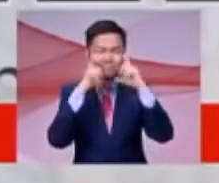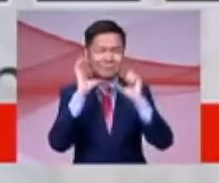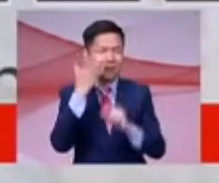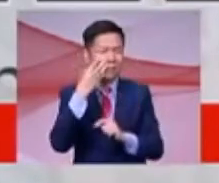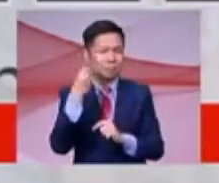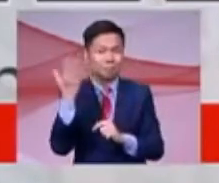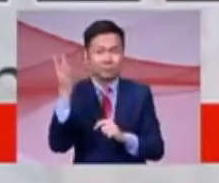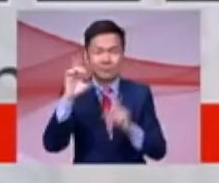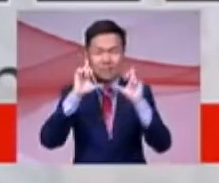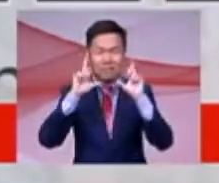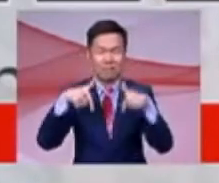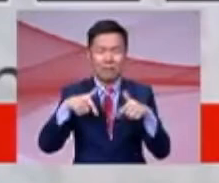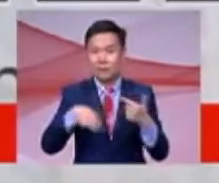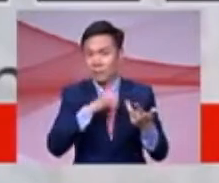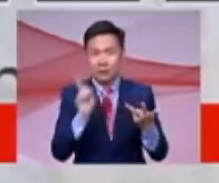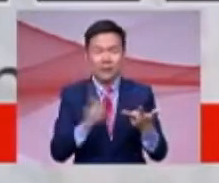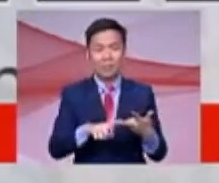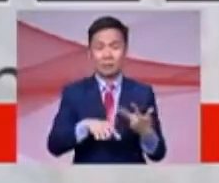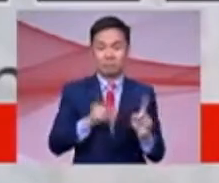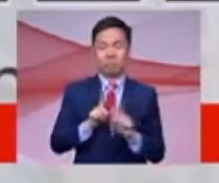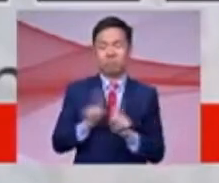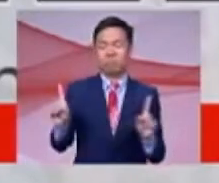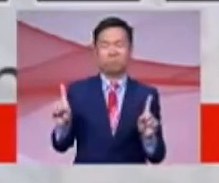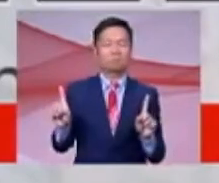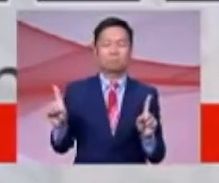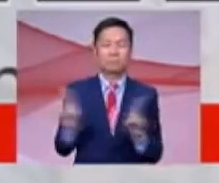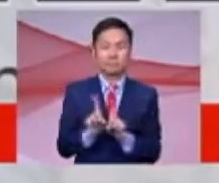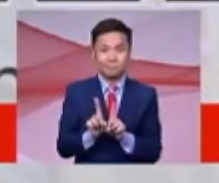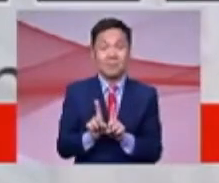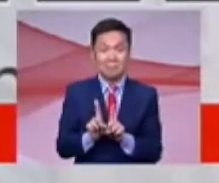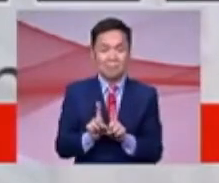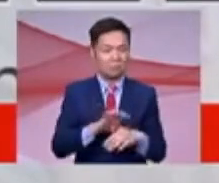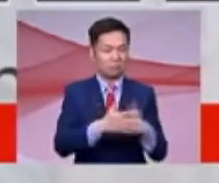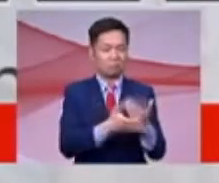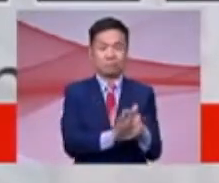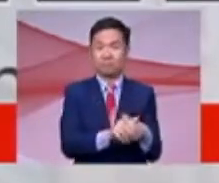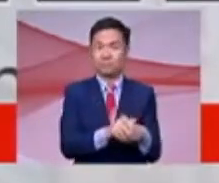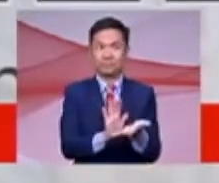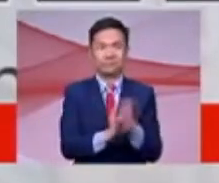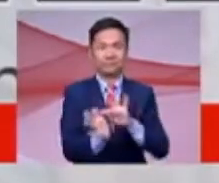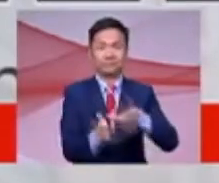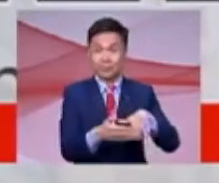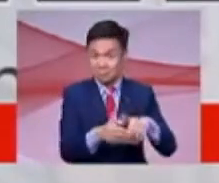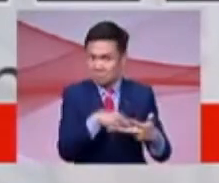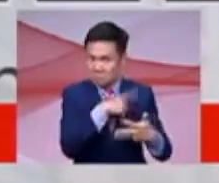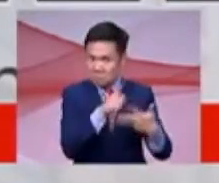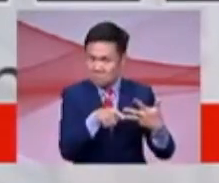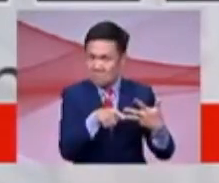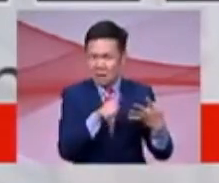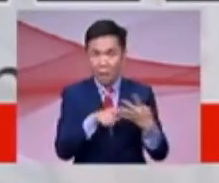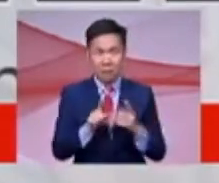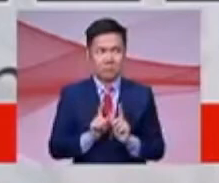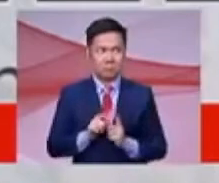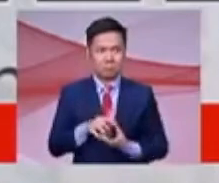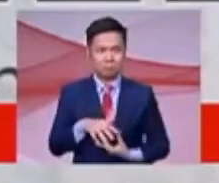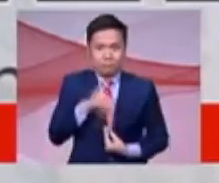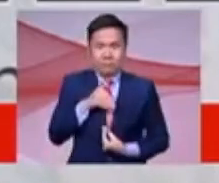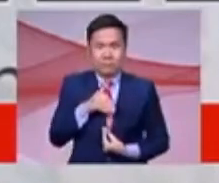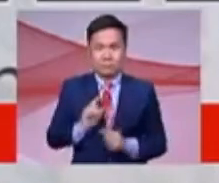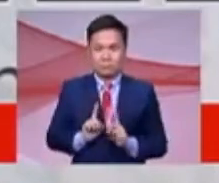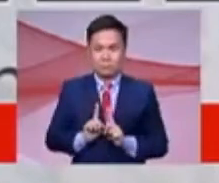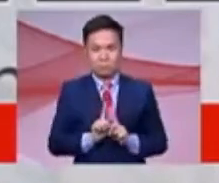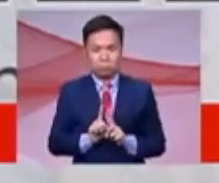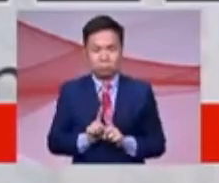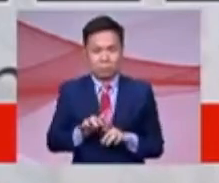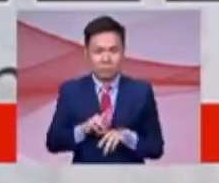muka, tak ada penjarakan fizikal dan tak kerap membasuh tangan, dan tempat-tempat yang sempit, tempat-tempat yang sesak